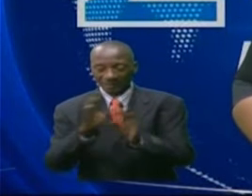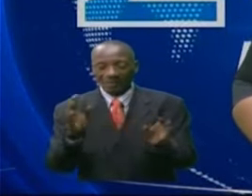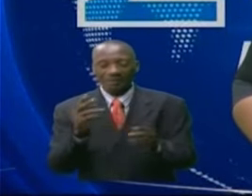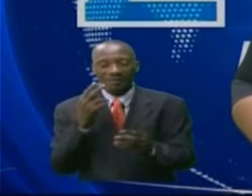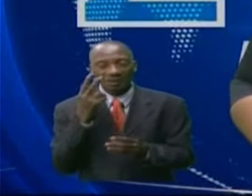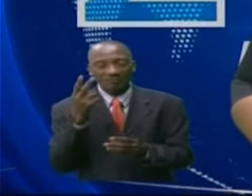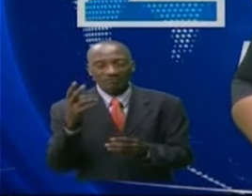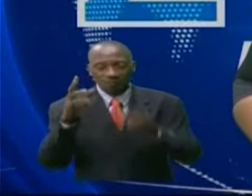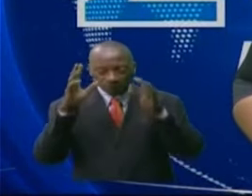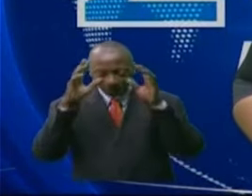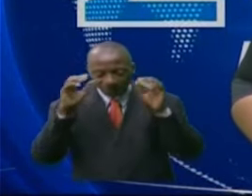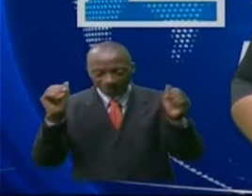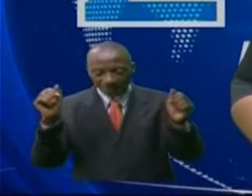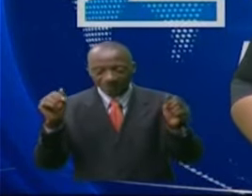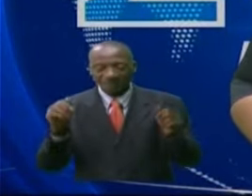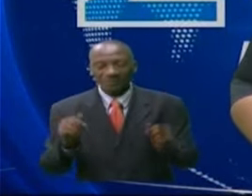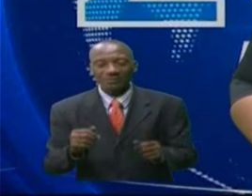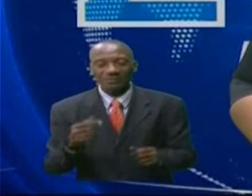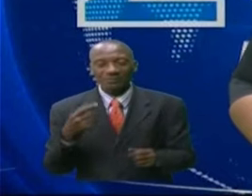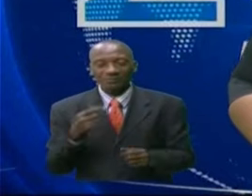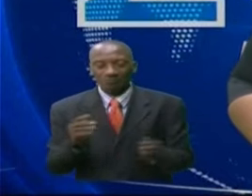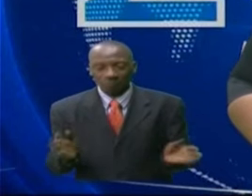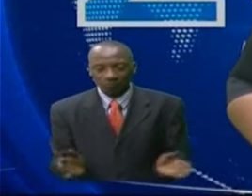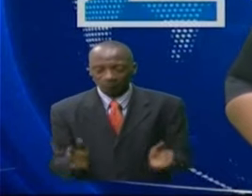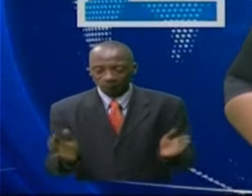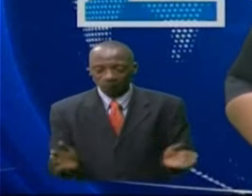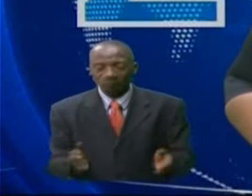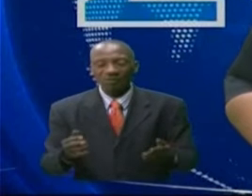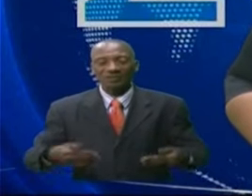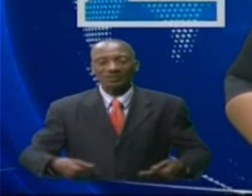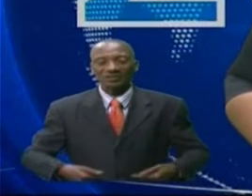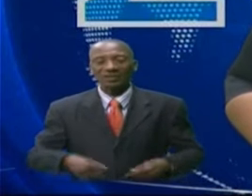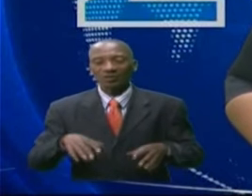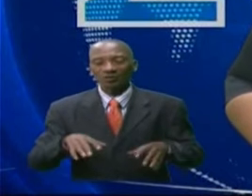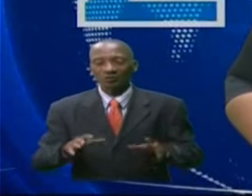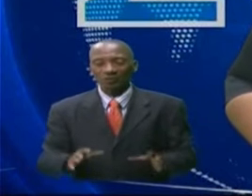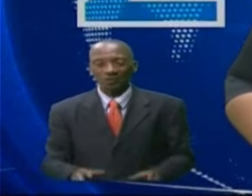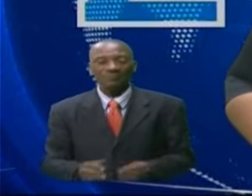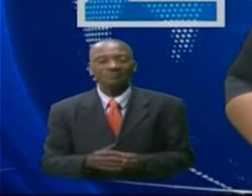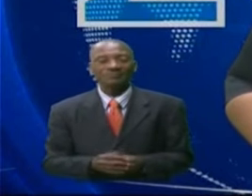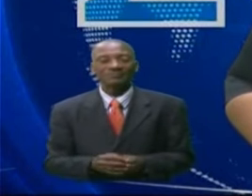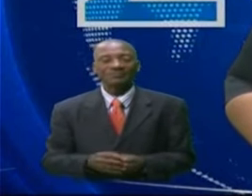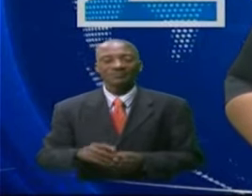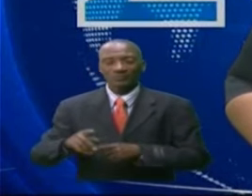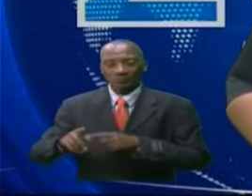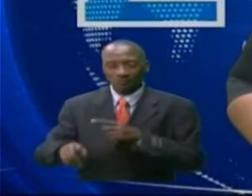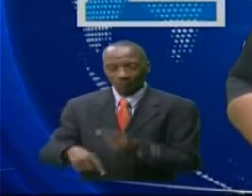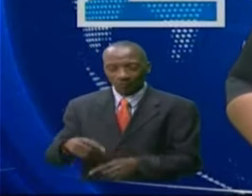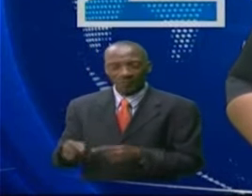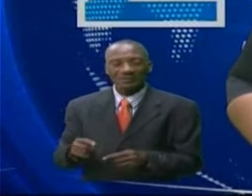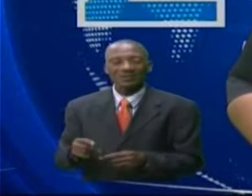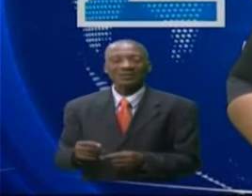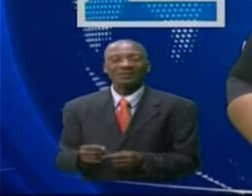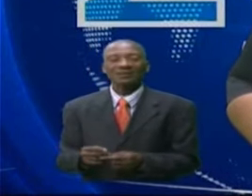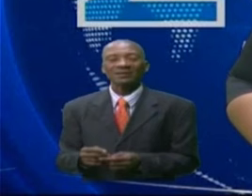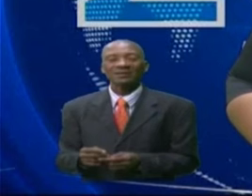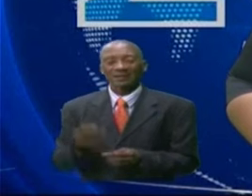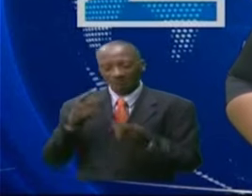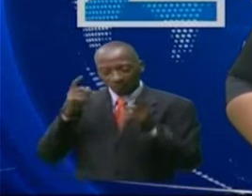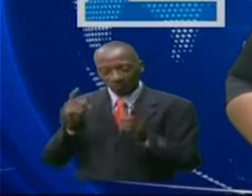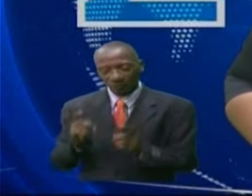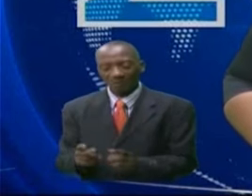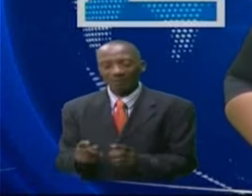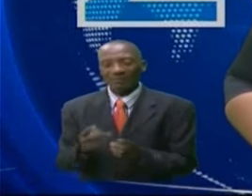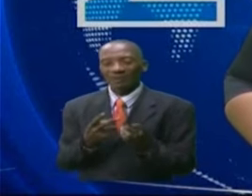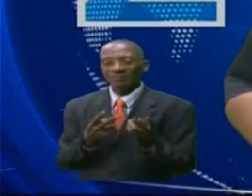celle de booster la création des jeunes millionnaires congolais. Il s'agit du lancement de l'atelier de validation du plan stratégique et